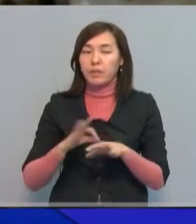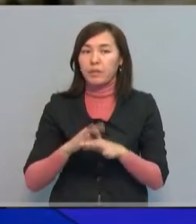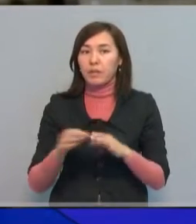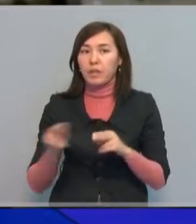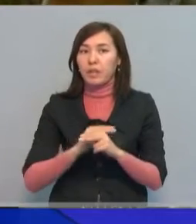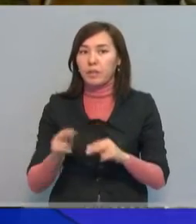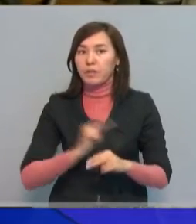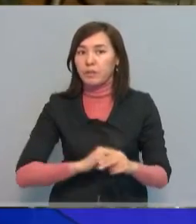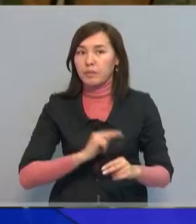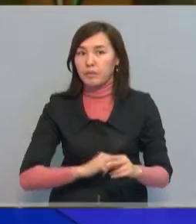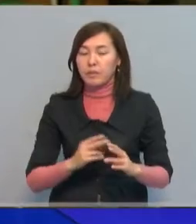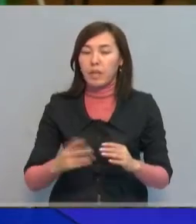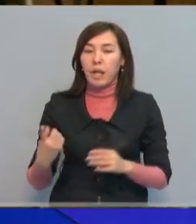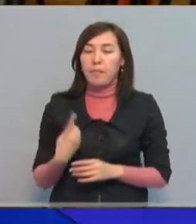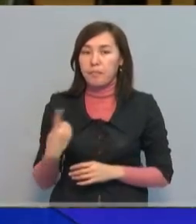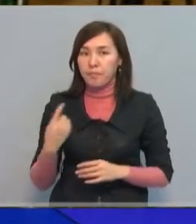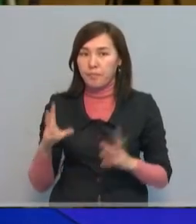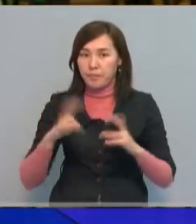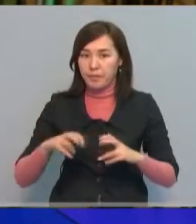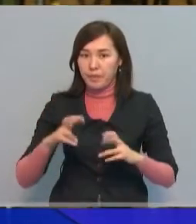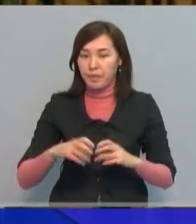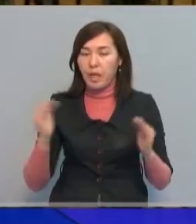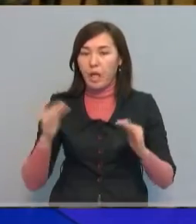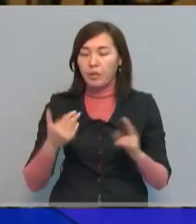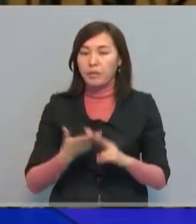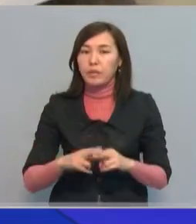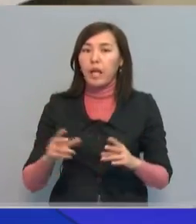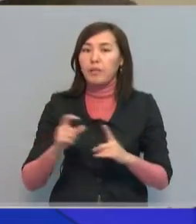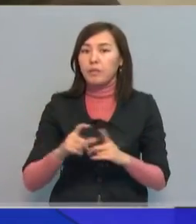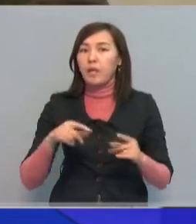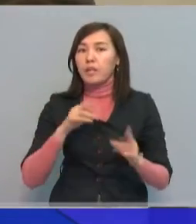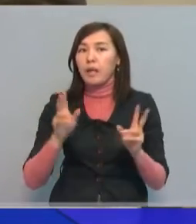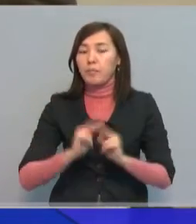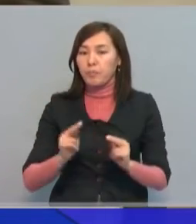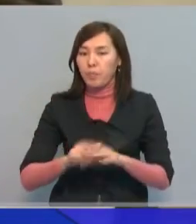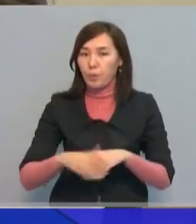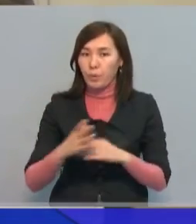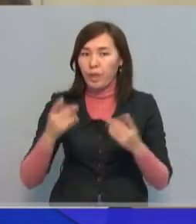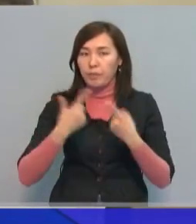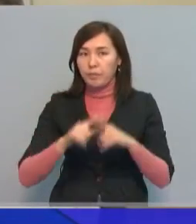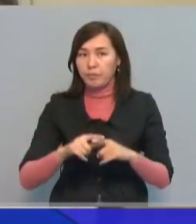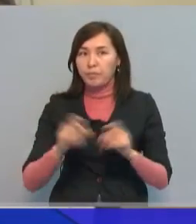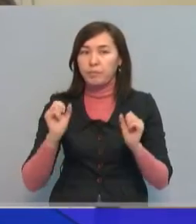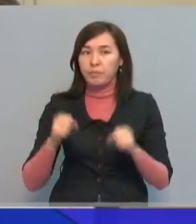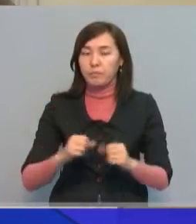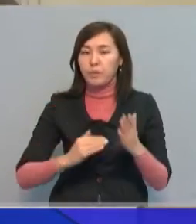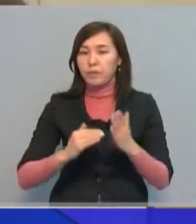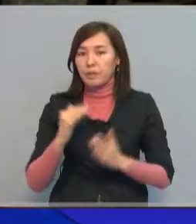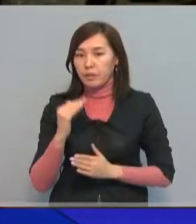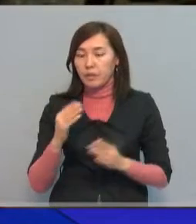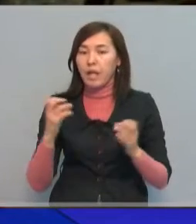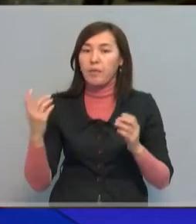проводятся ремонтные работы в мастерских и лабораториях колледжа. По словам преподавателей, новое оборудование позволит